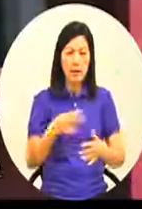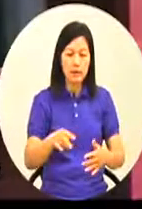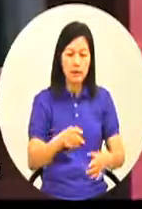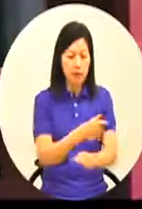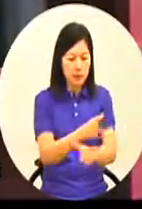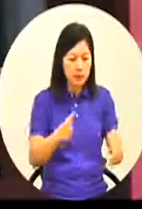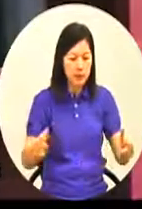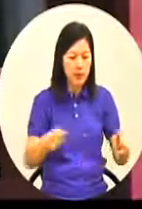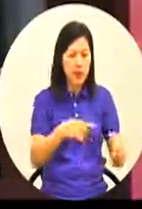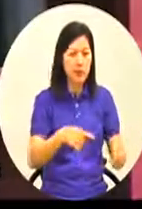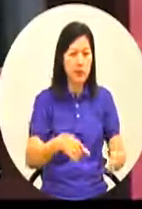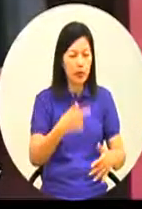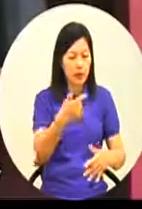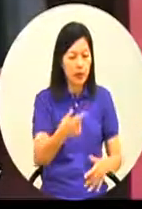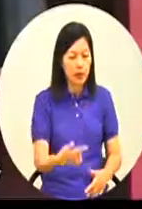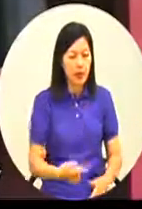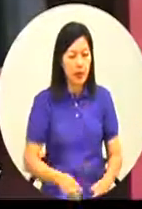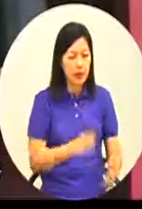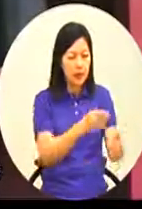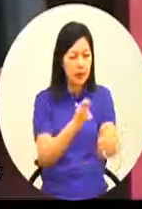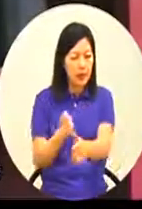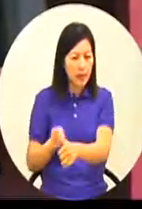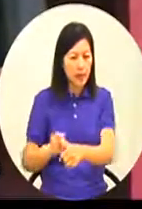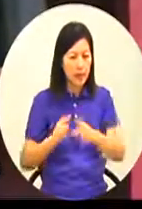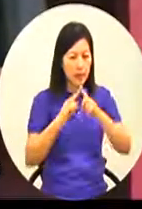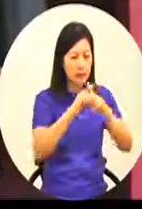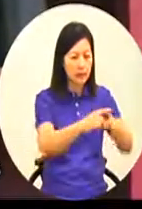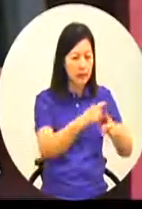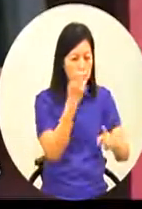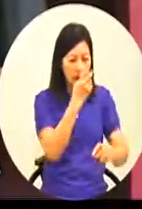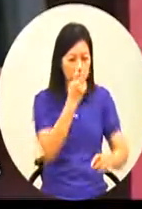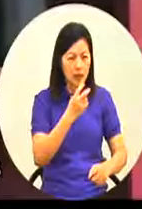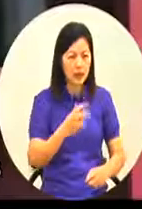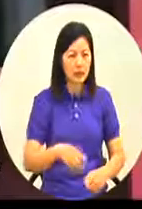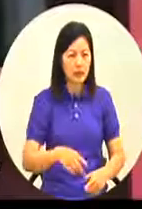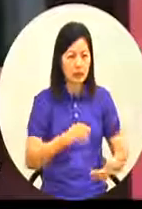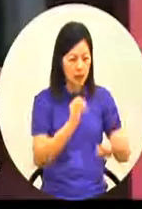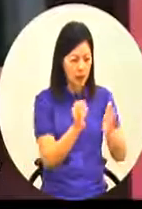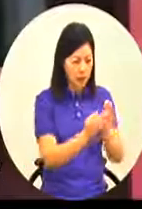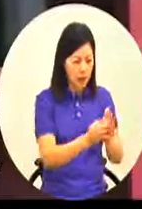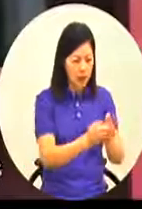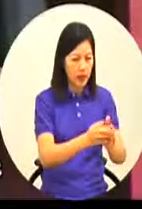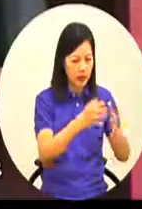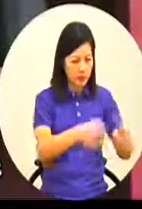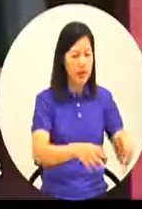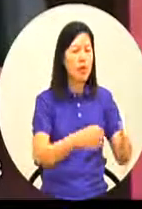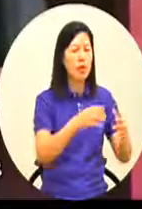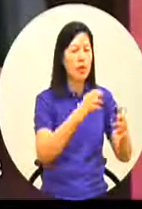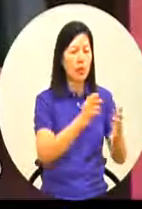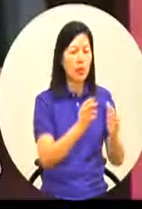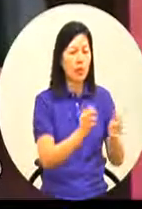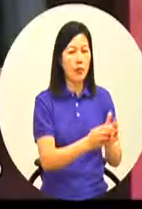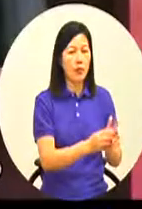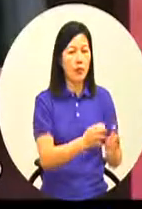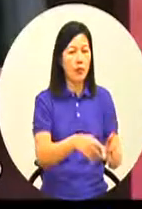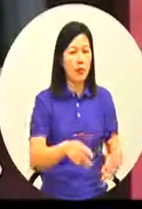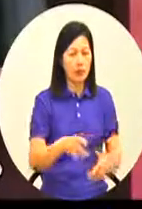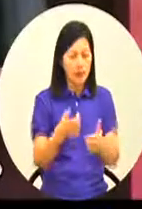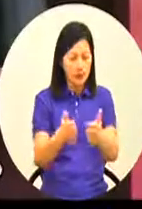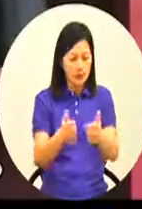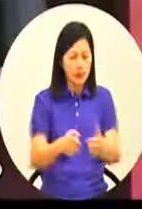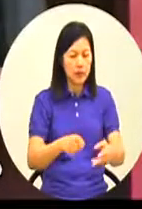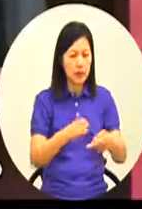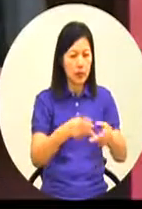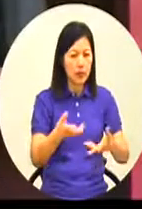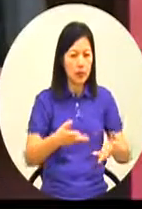陆续续也派助理前往去勘查，确定都已经完工。所以在这边很感谢我们公务局的努力。那